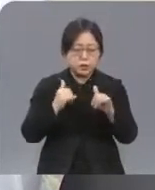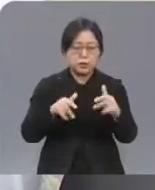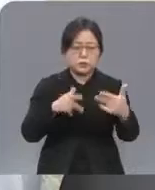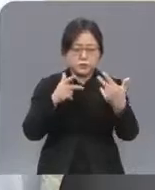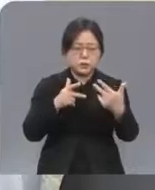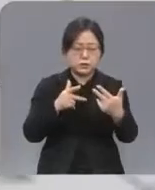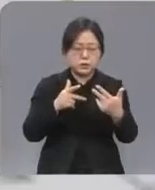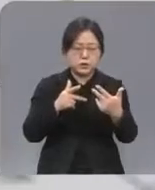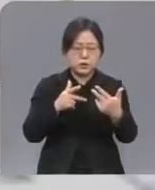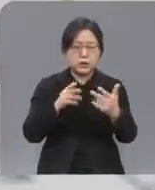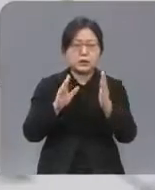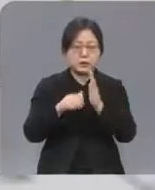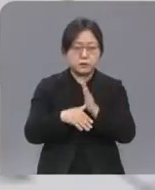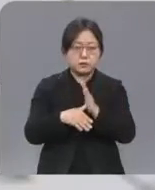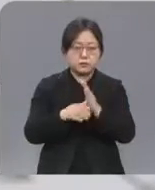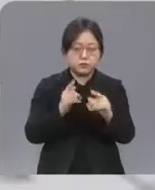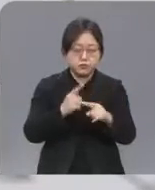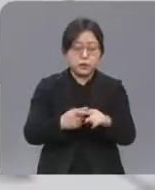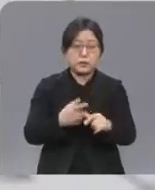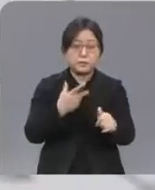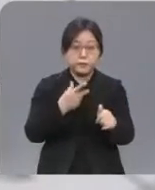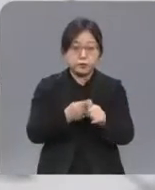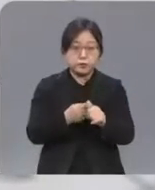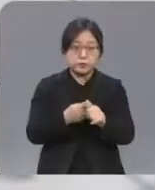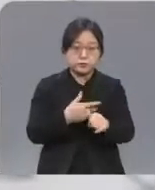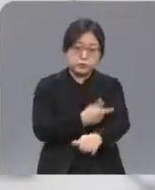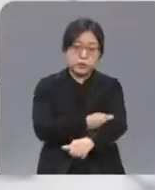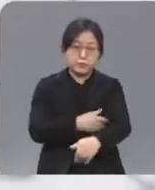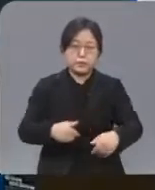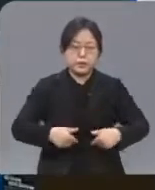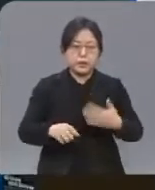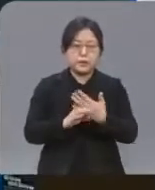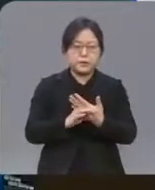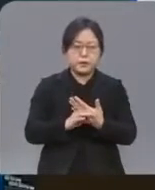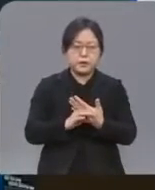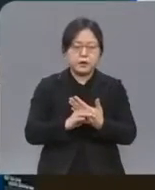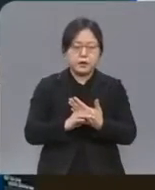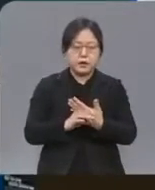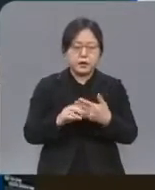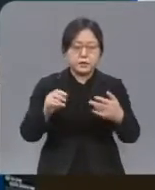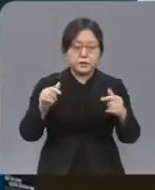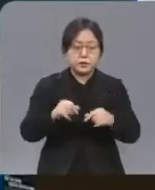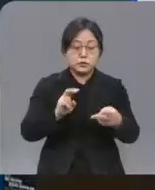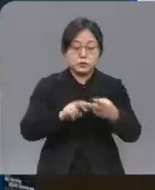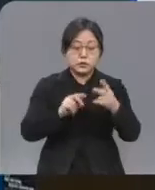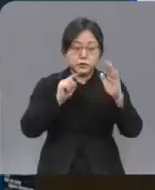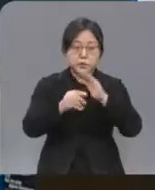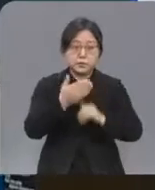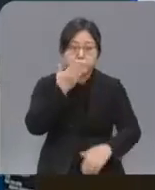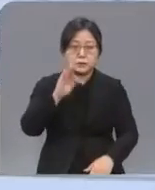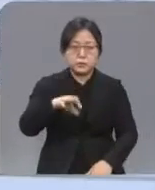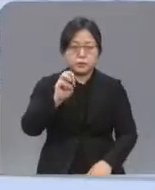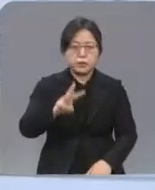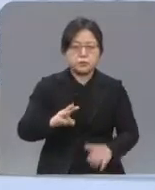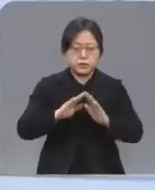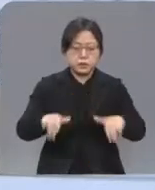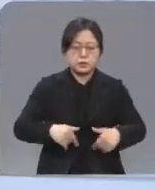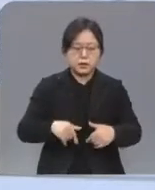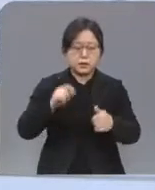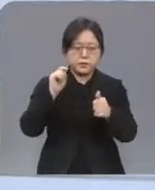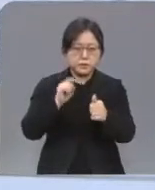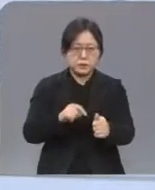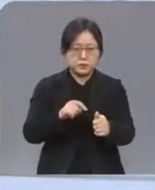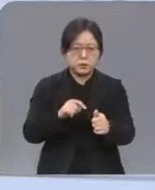주사 처방 등의 병원 치료가 필요하면 단기 외래 진료센터를 이용할 수 있지만 광주와 전남에 지정된 병원은